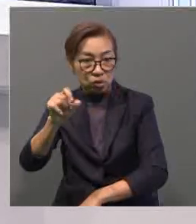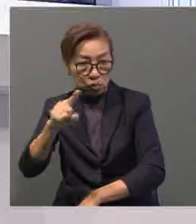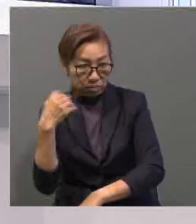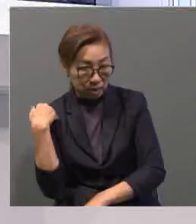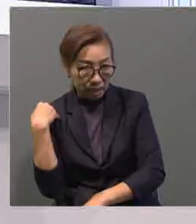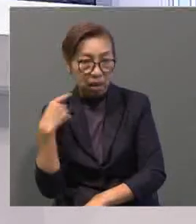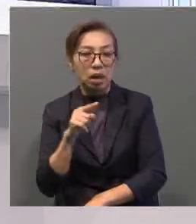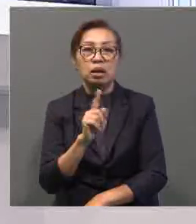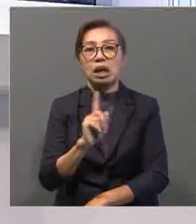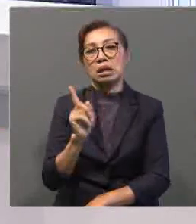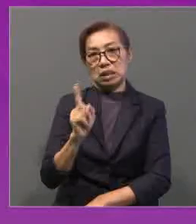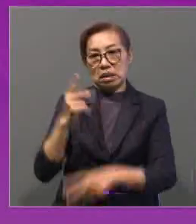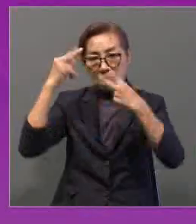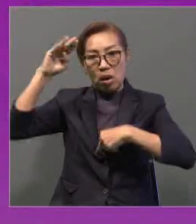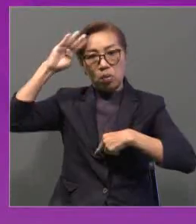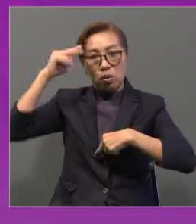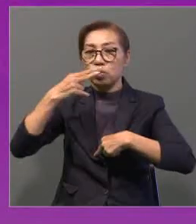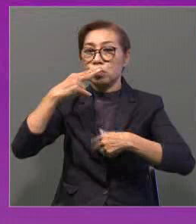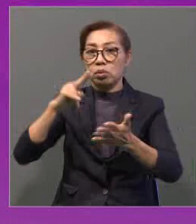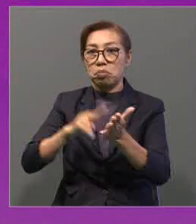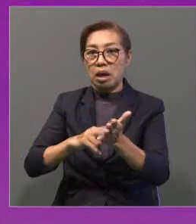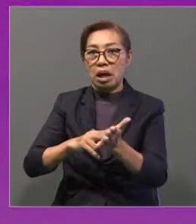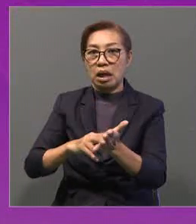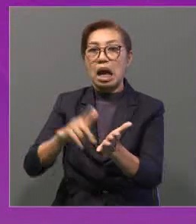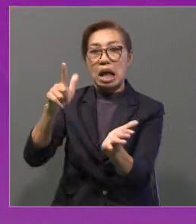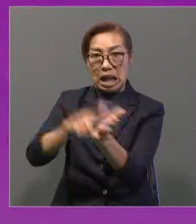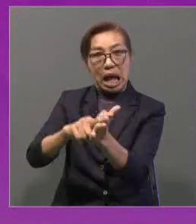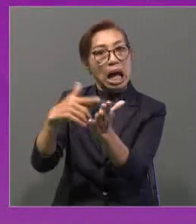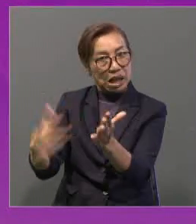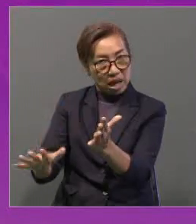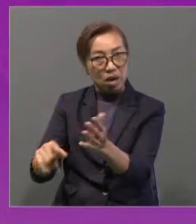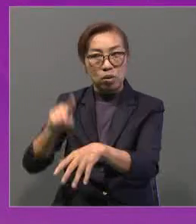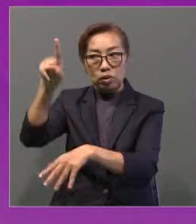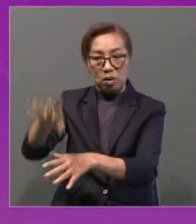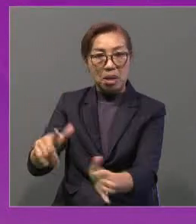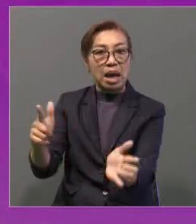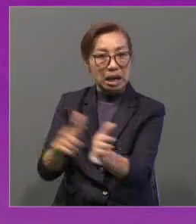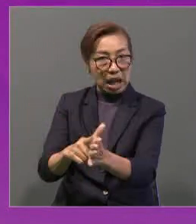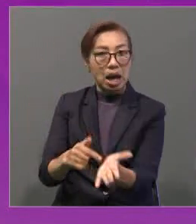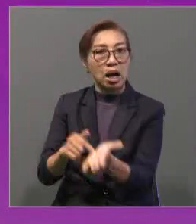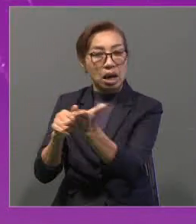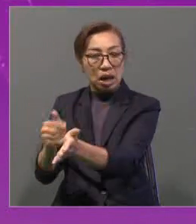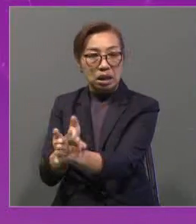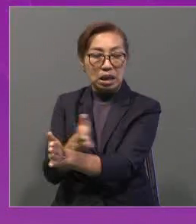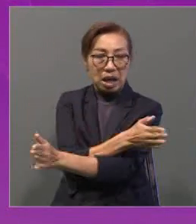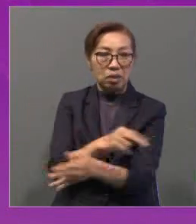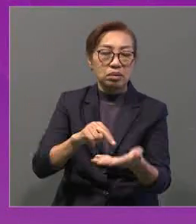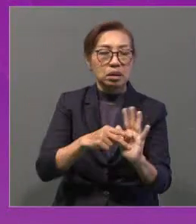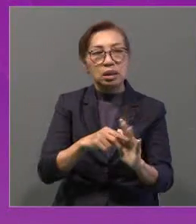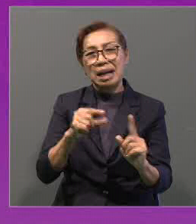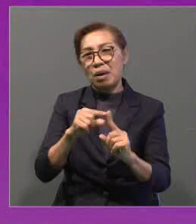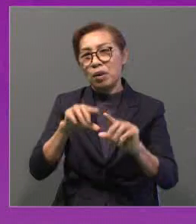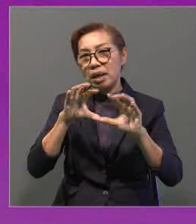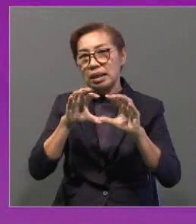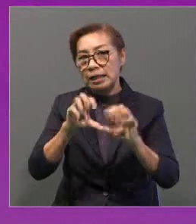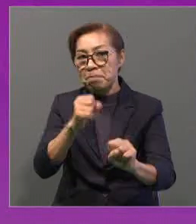ลากิจในช่วงบ่ายนั่นเองนะคะอย่างที่บอกไปว่าตรวจสอบเขาเรียกว่าไม่ขอแค่ว่าจับผิดแล้วกันนะตรวจสอบและการ